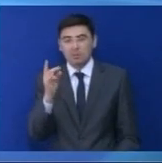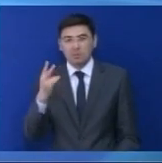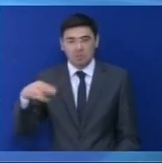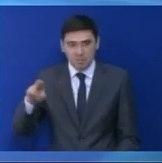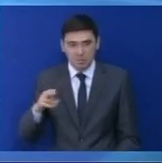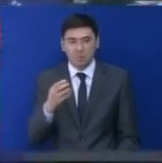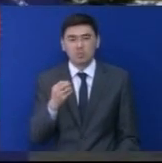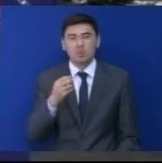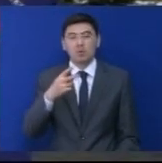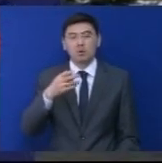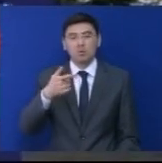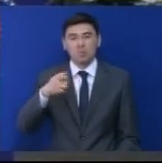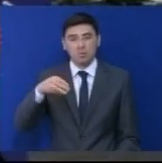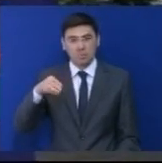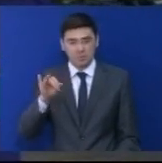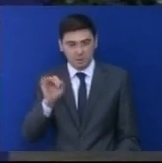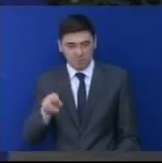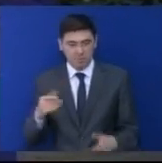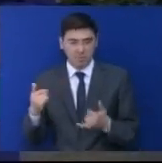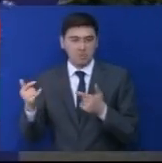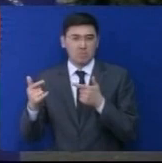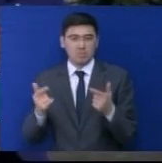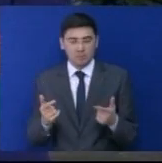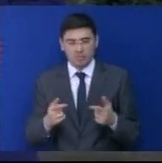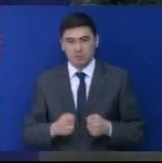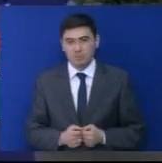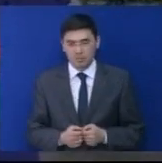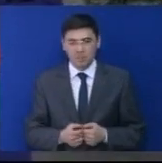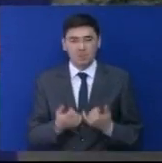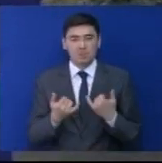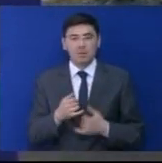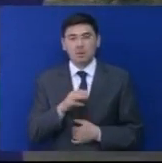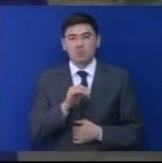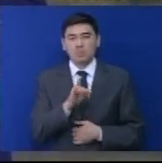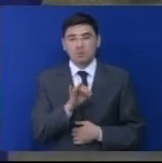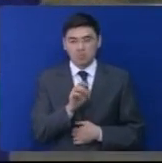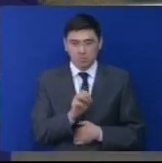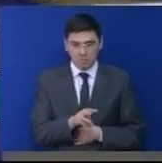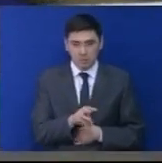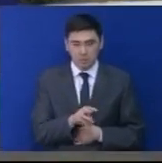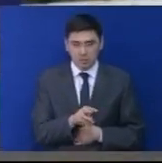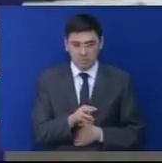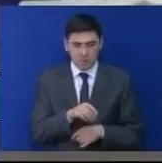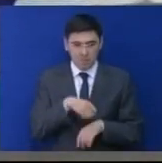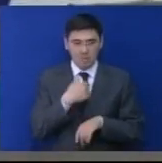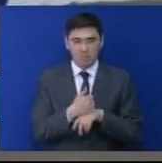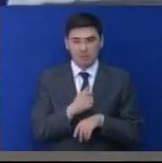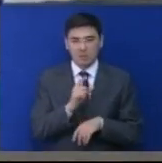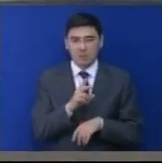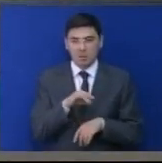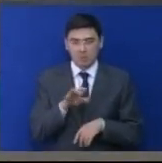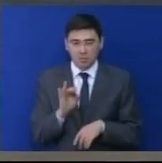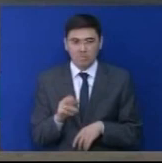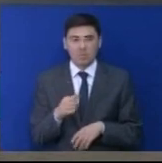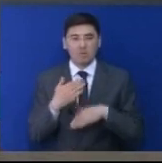«Семей». На сегодняшний день туризм является одним из приоритетных направлений в сфере развития отечественной экономики. Город Семей славится такими